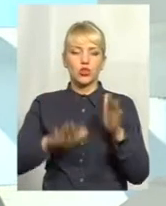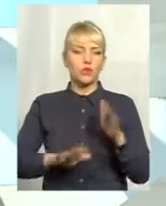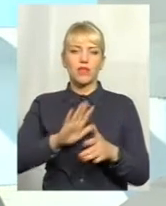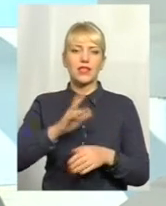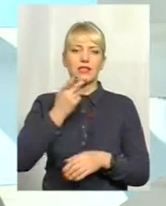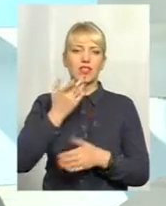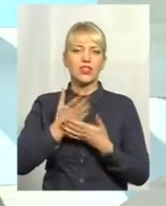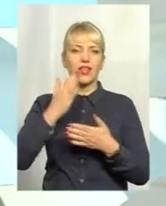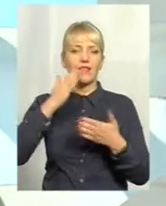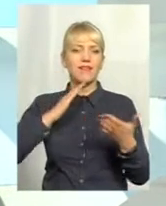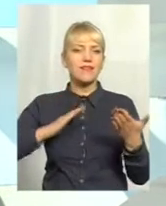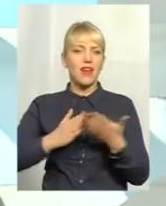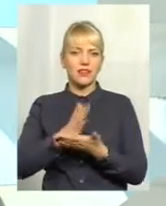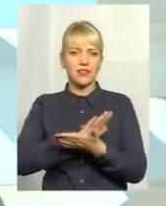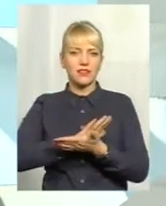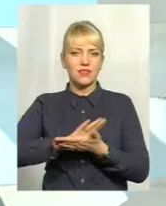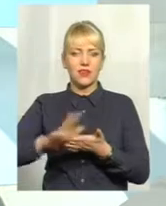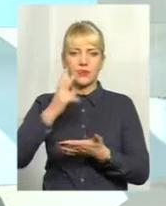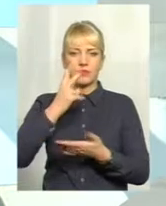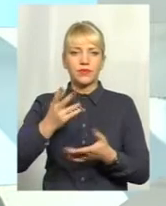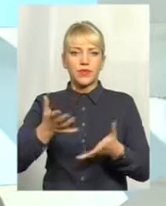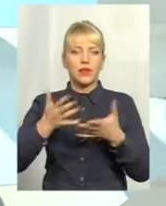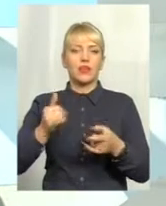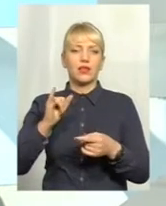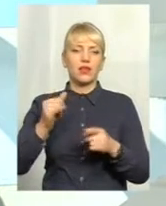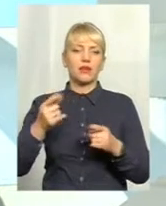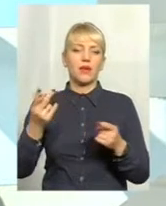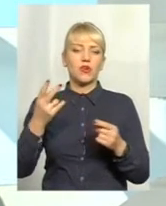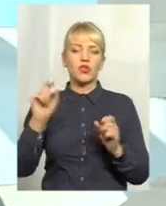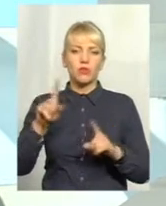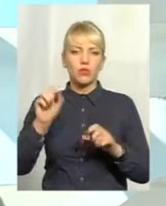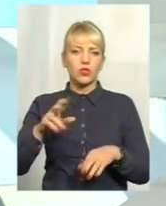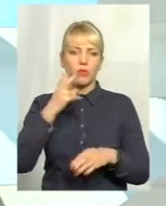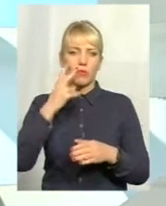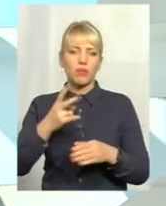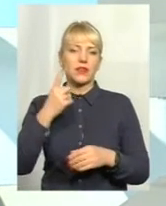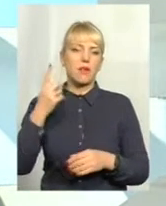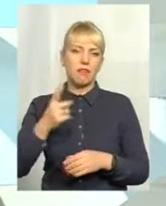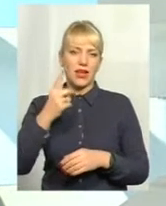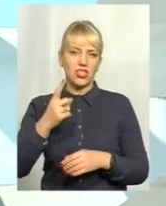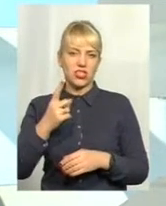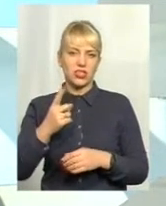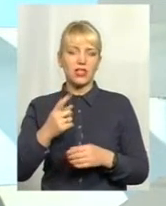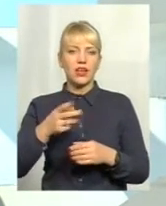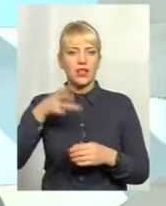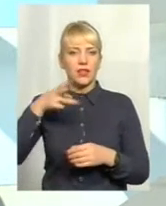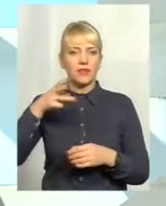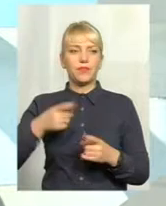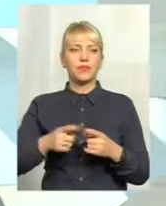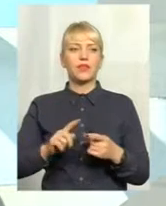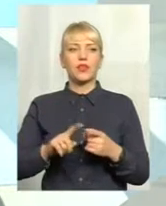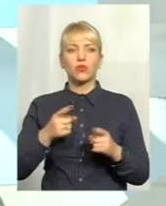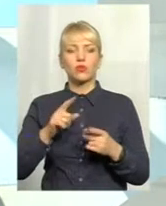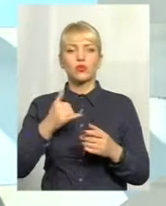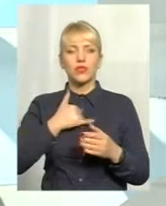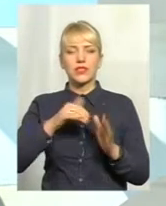є достатньою, можна було завжди бачити перше джерело. Ну, це так бажано, скажімо так. Тому що у нас всі